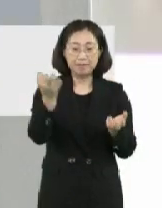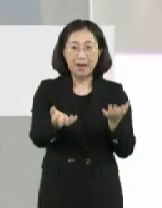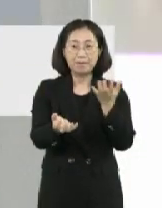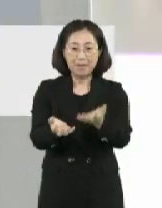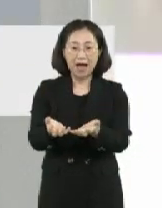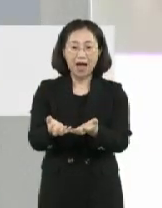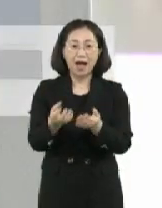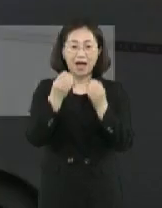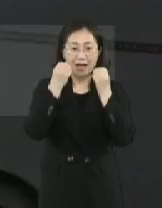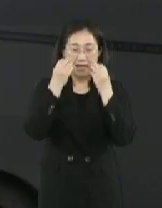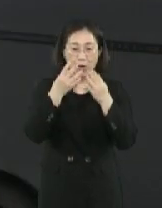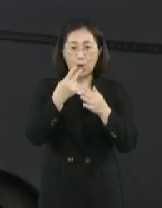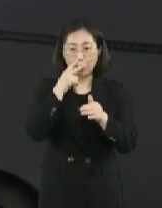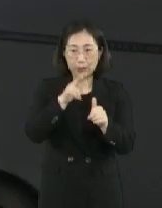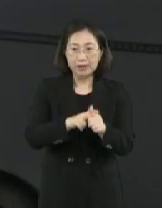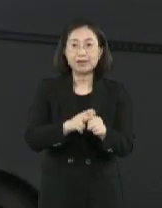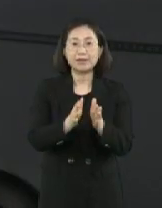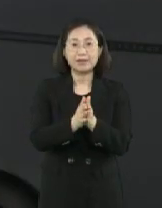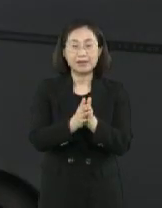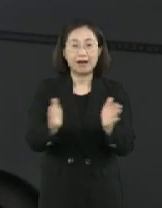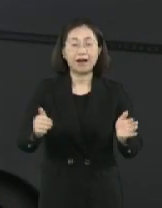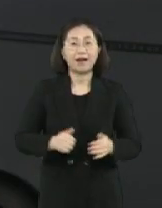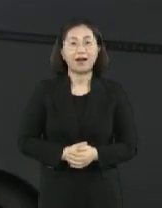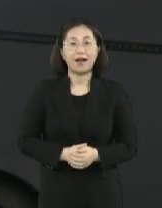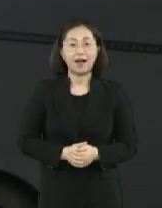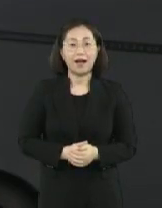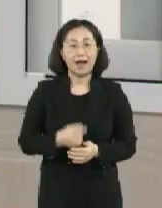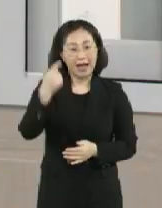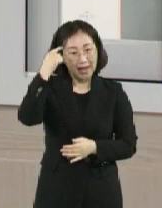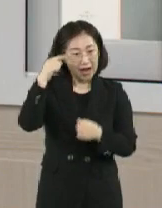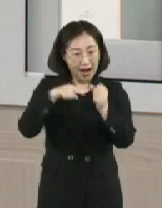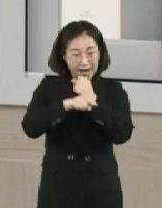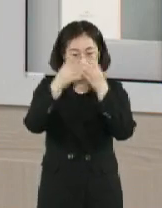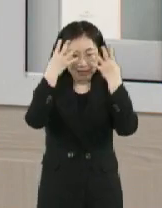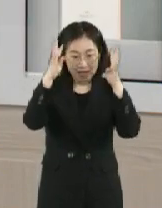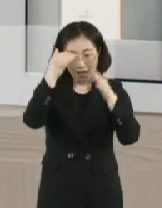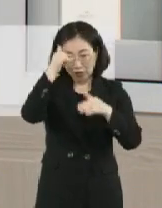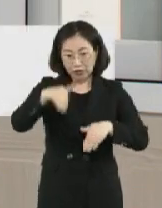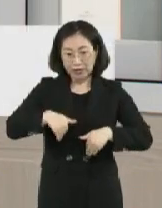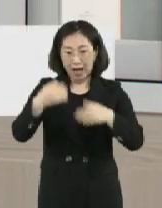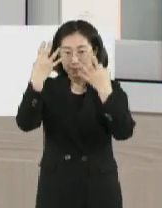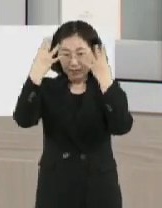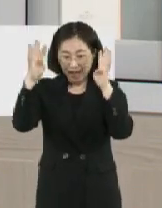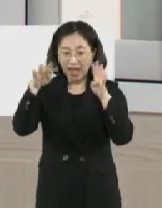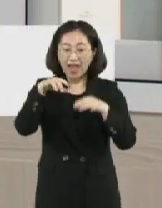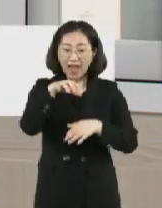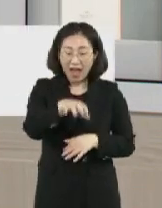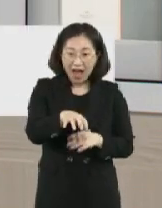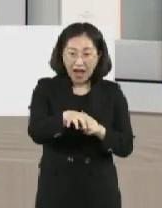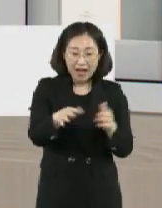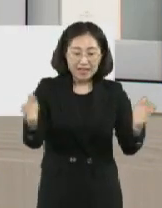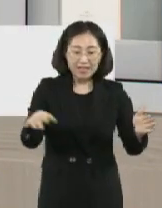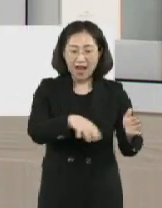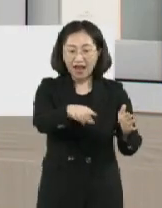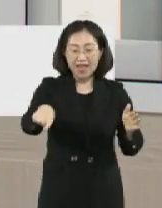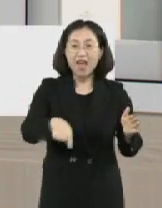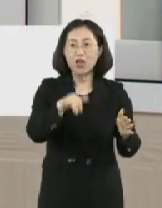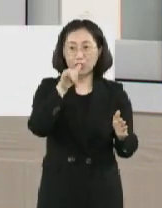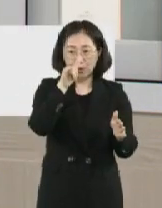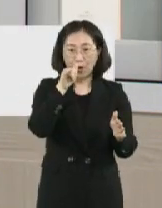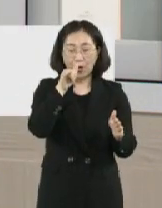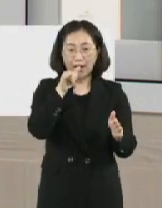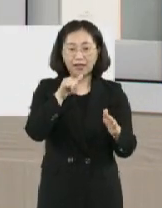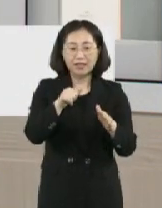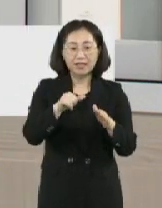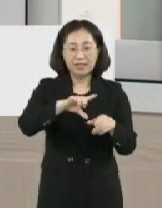잡아 새로운 도전을 시작했습니다. 카이스트와 충남대 사이에 위치하고 있다는 그런 지리적